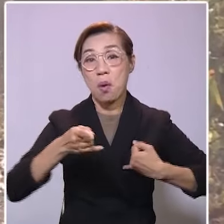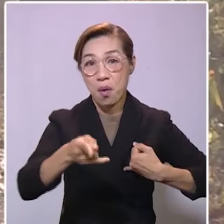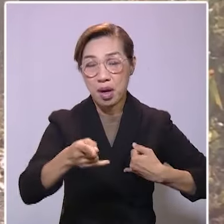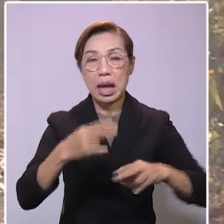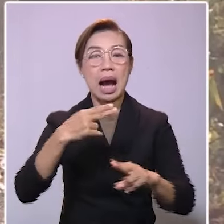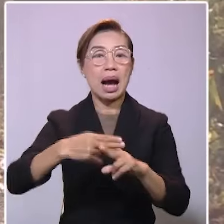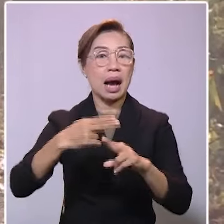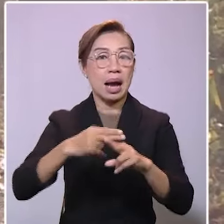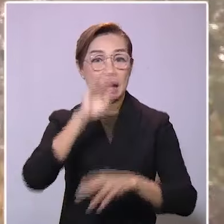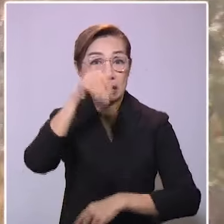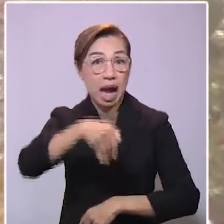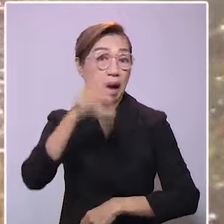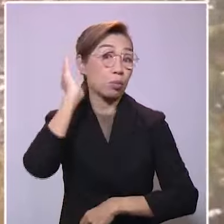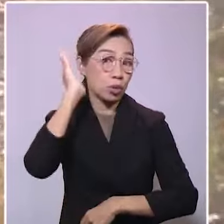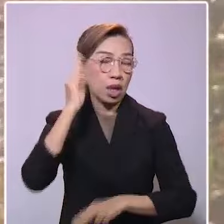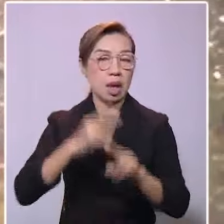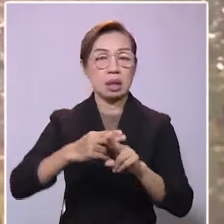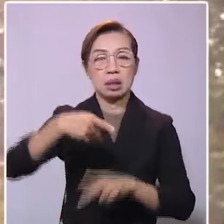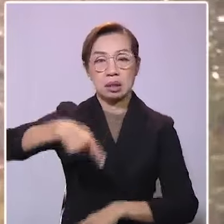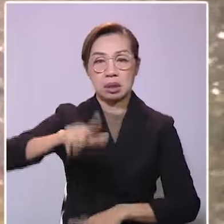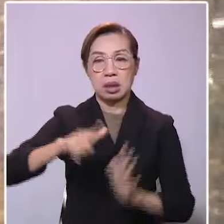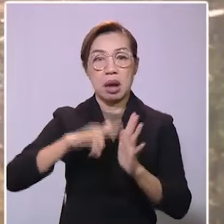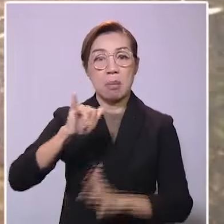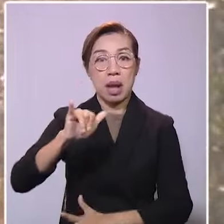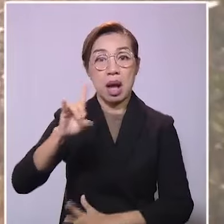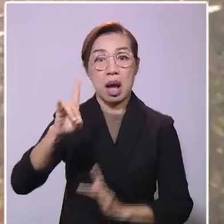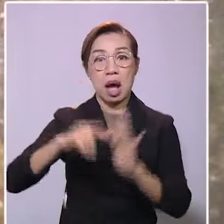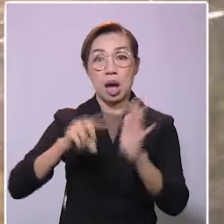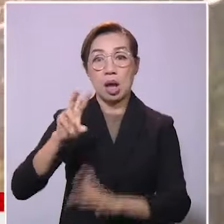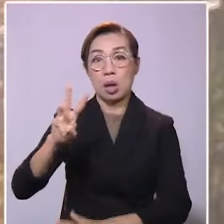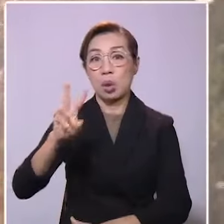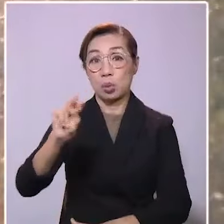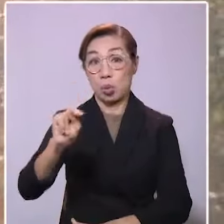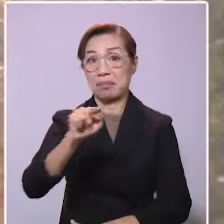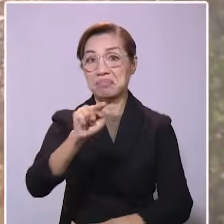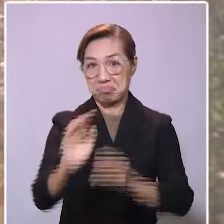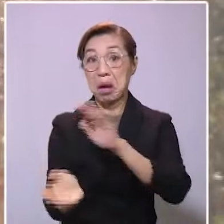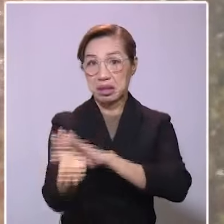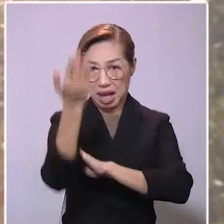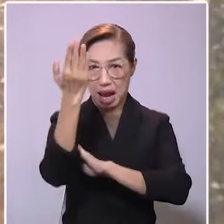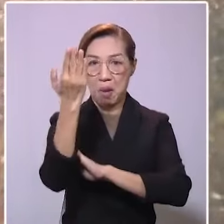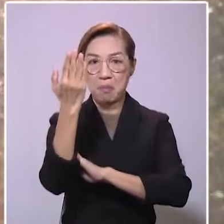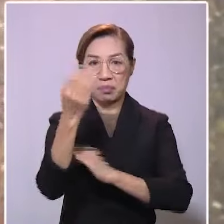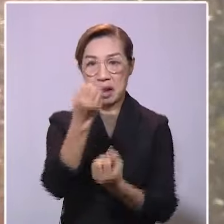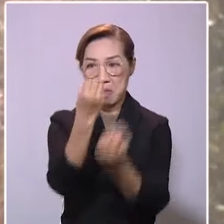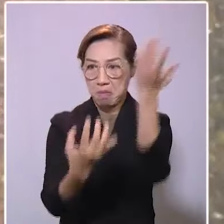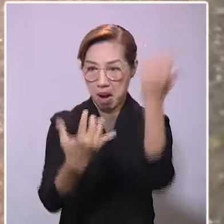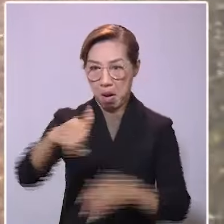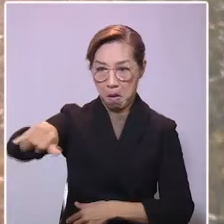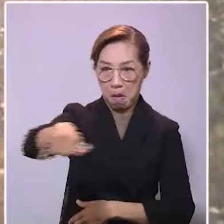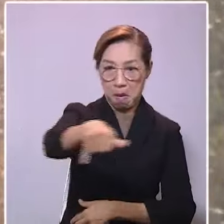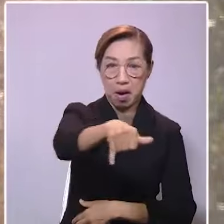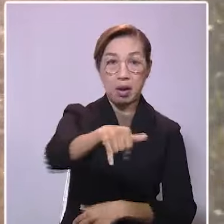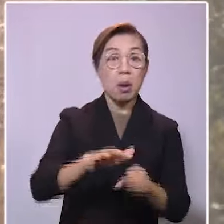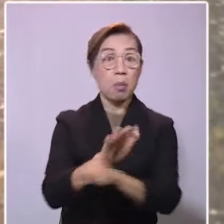ด้วนนะออกมาปรากฏตัวให้เห็นเมื่อเช้านี้ครับขณะที่ทีมข่าวสำนักข่าวไทยนะฮะลงพื้นที่ตรวจสอบปัญหา